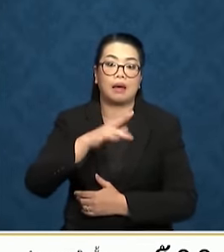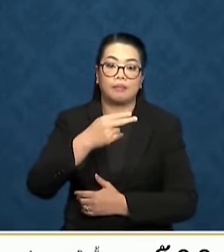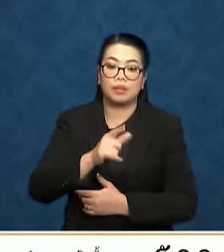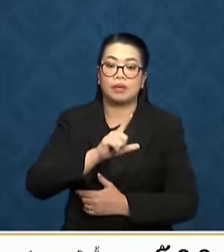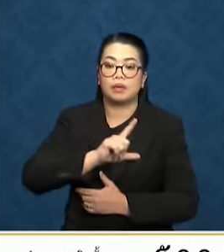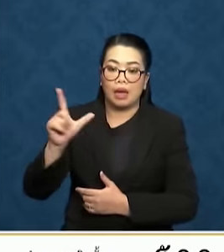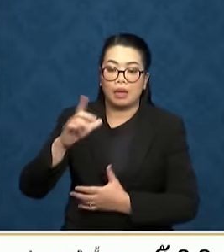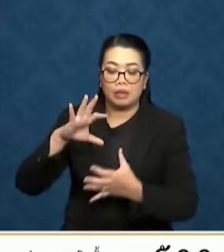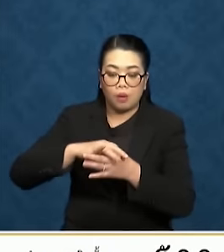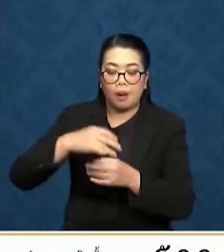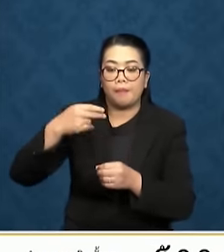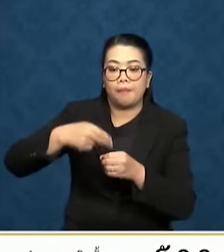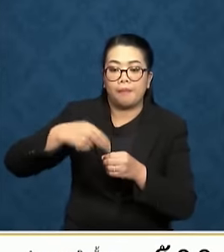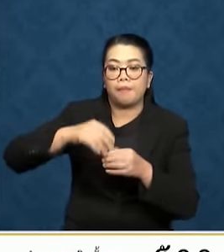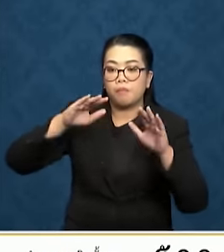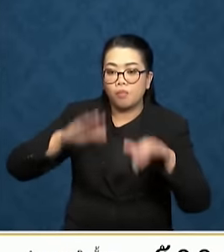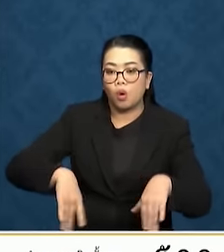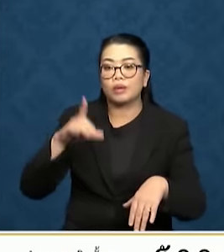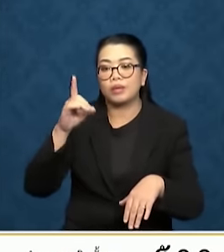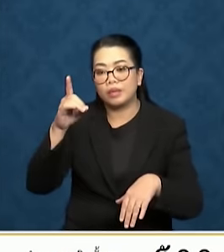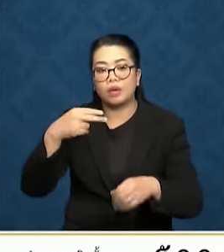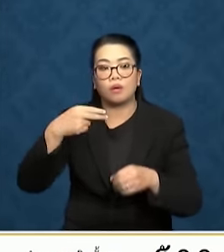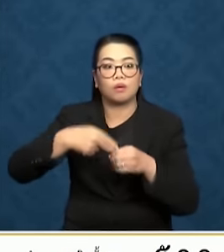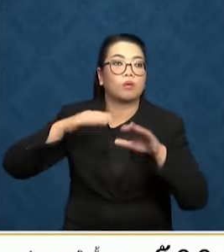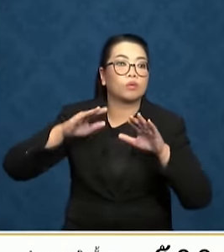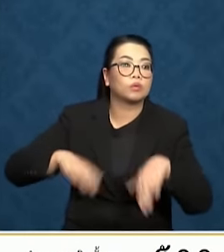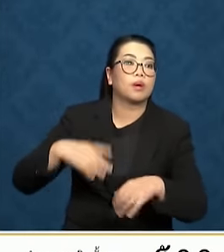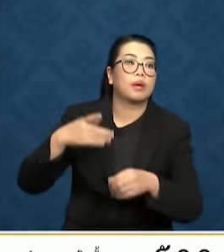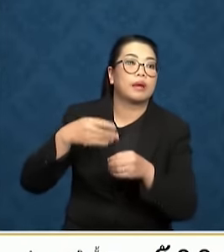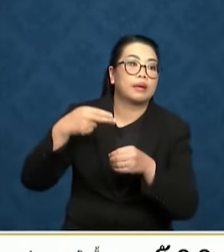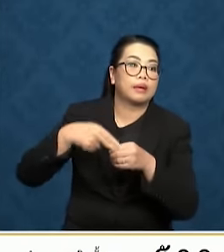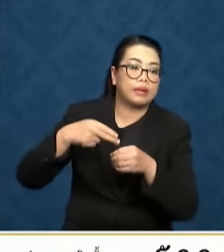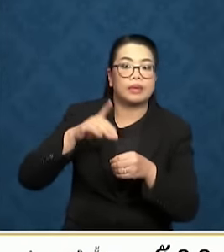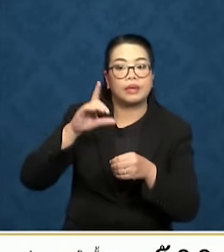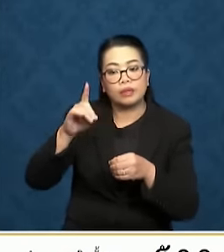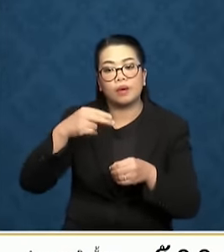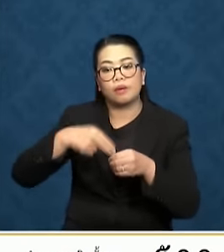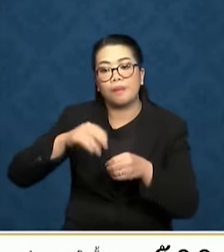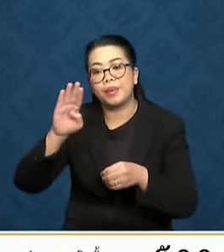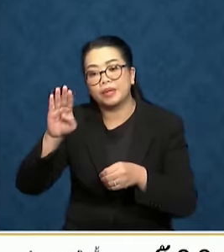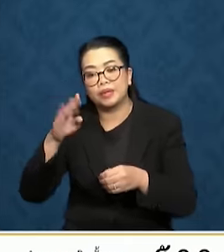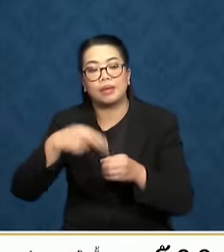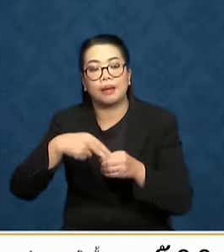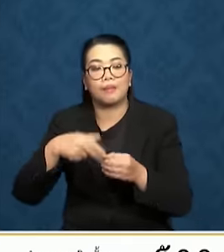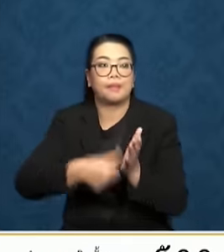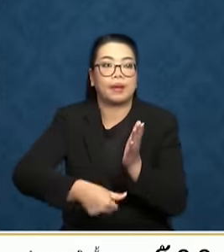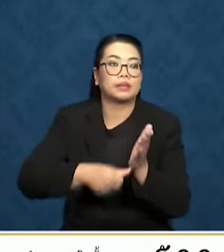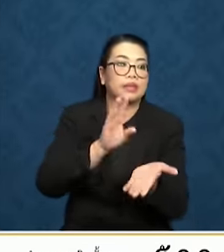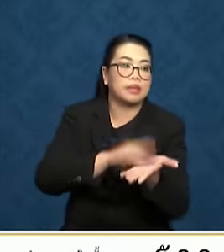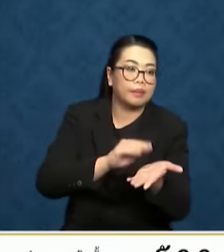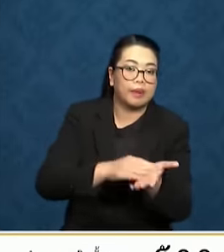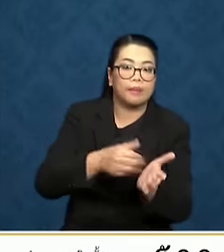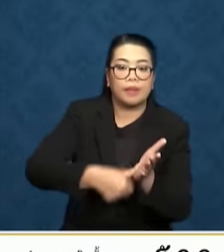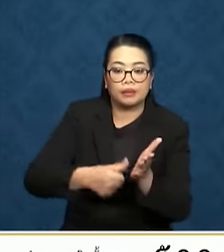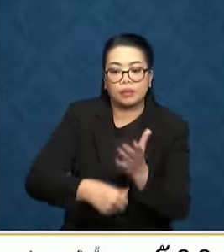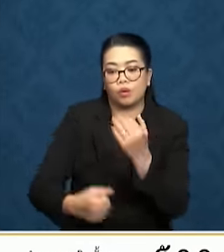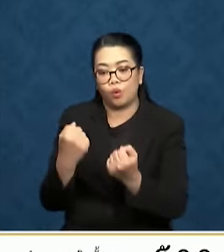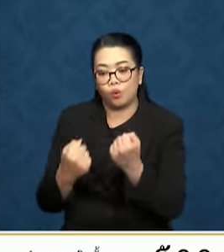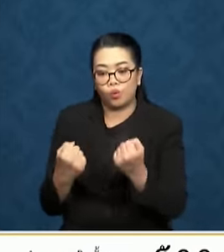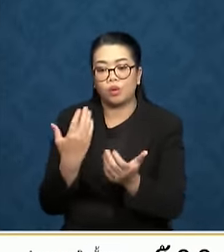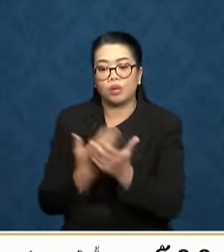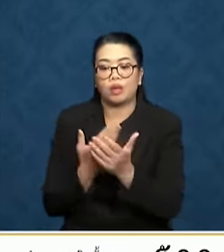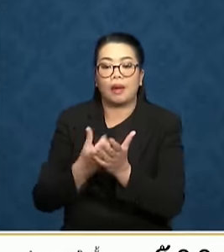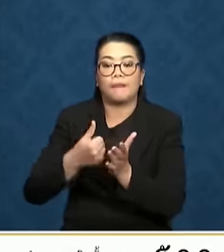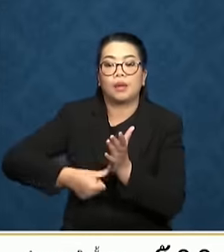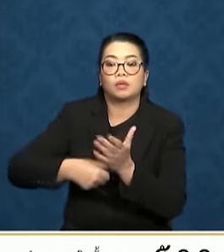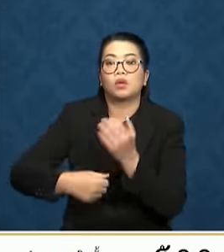ลดภาษีดีเซลและเบนซินนะครับตรงนี้ก็ทำให้พลาดเป้าไป 15%การจัดเก็บภาษีรถยนต์ต่ำกว่าเป้า